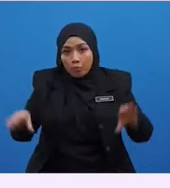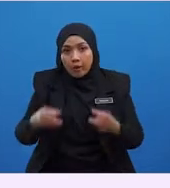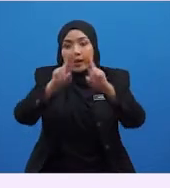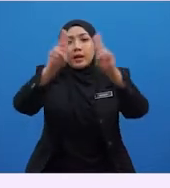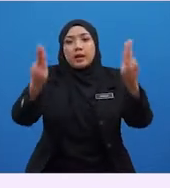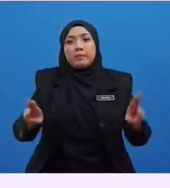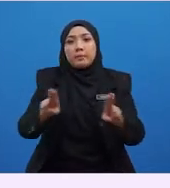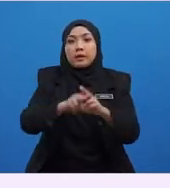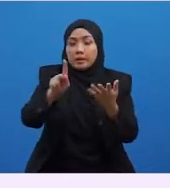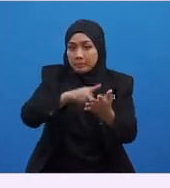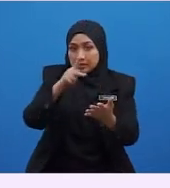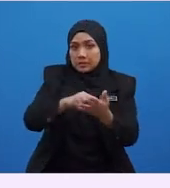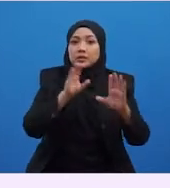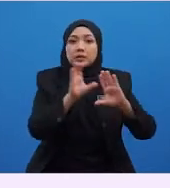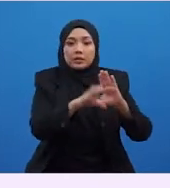data-data tersebut.